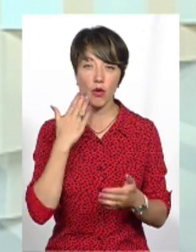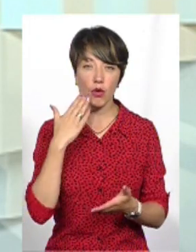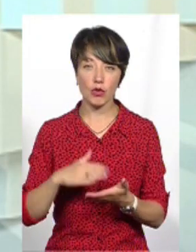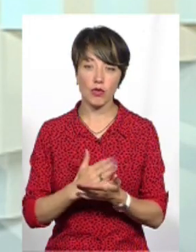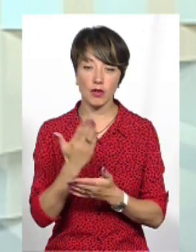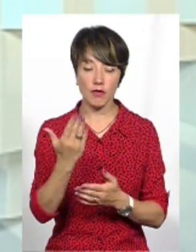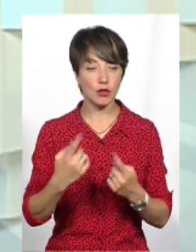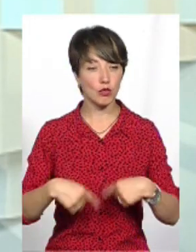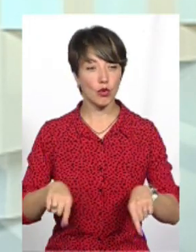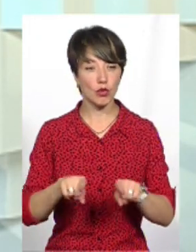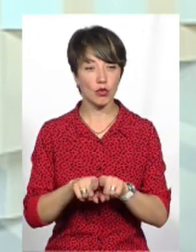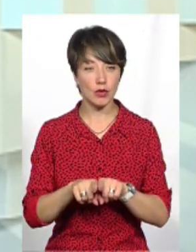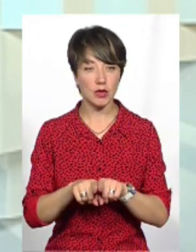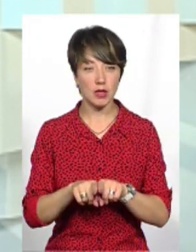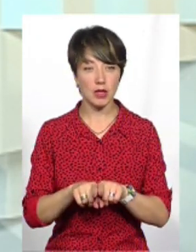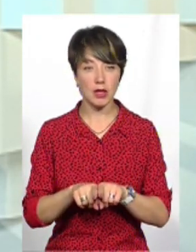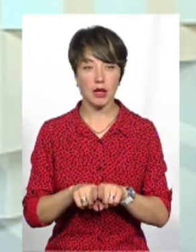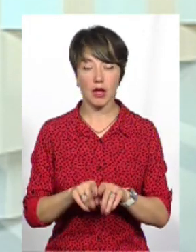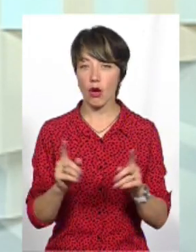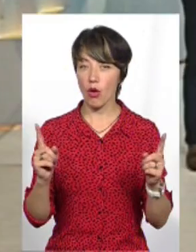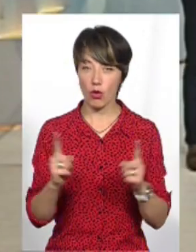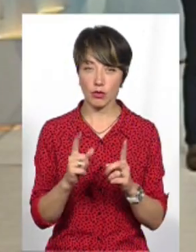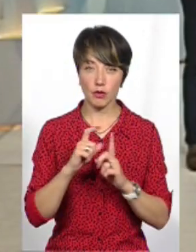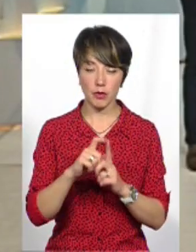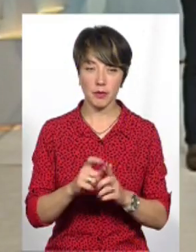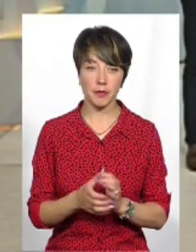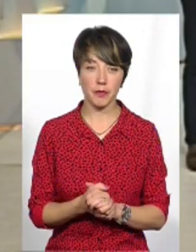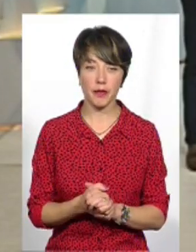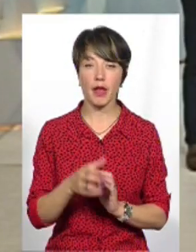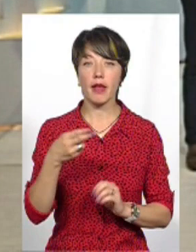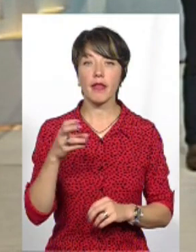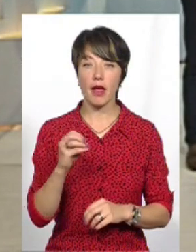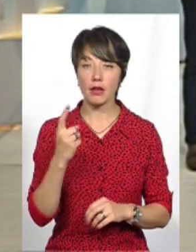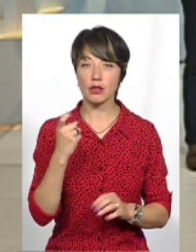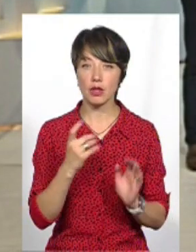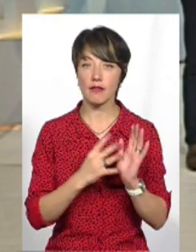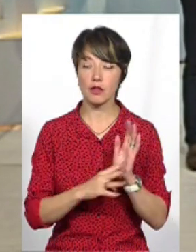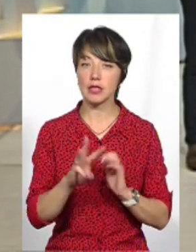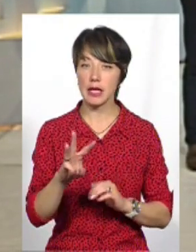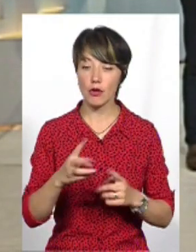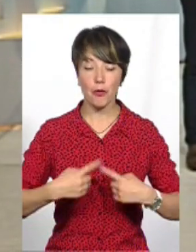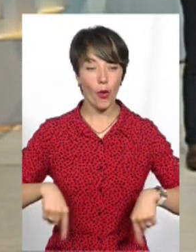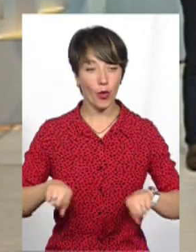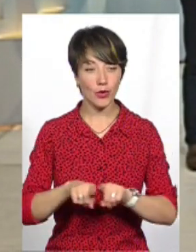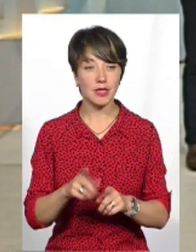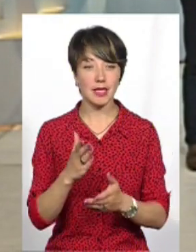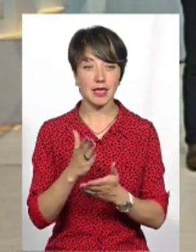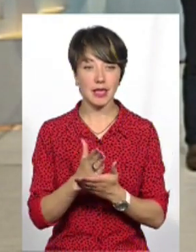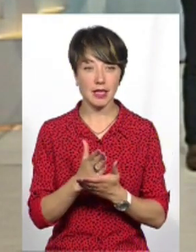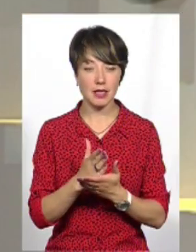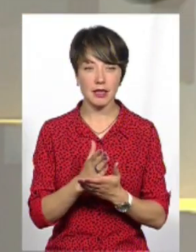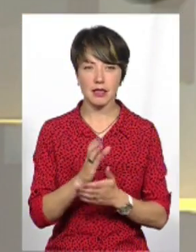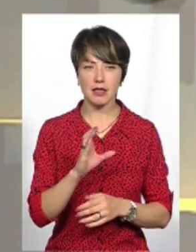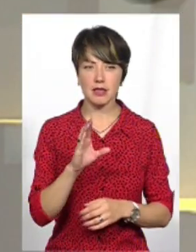орієнтування ваше в окрузі. Прошу дуже лаконічно відповідати. Де у 193-му окрузі є